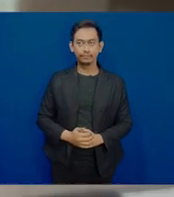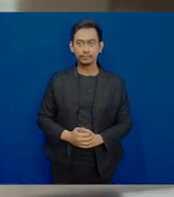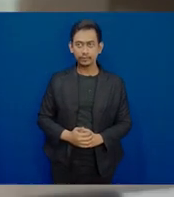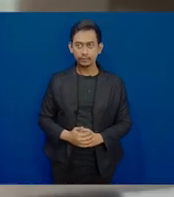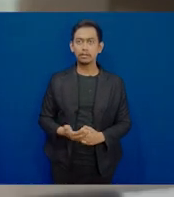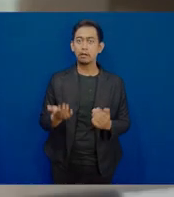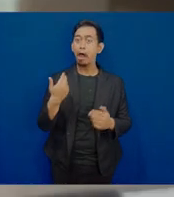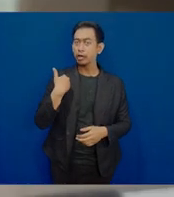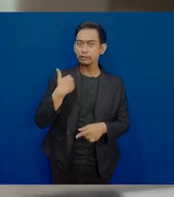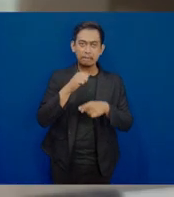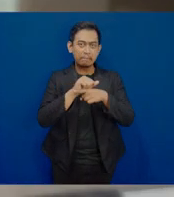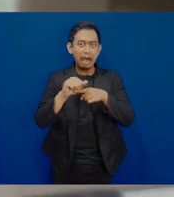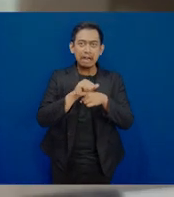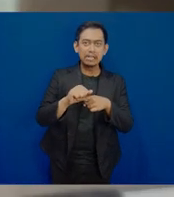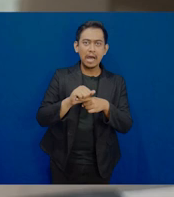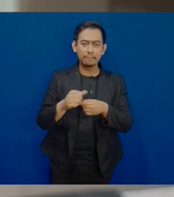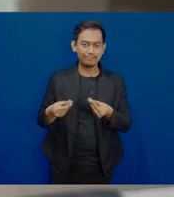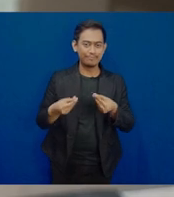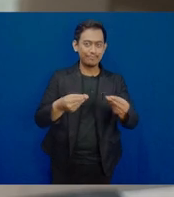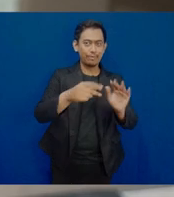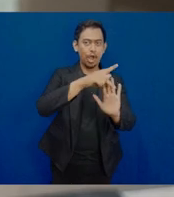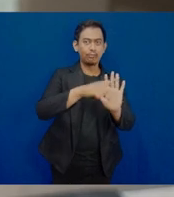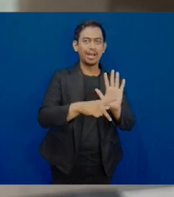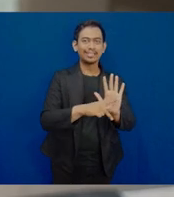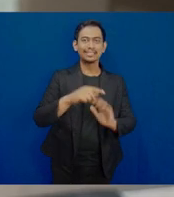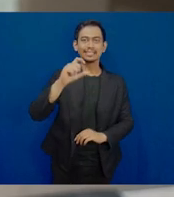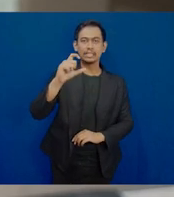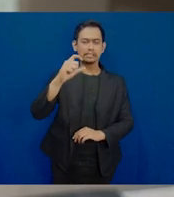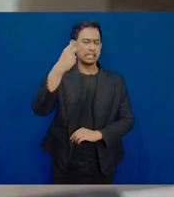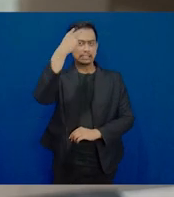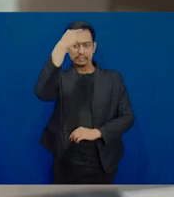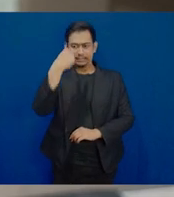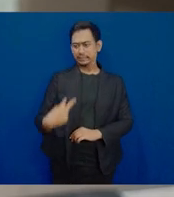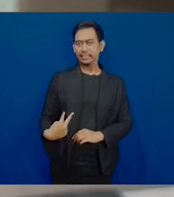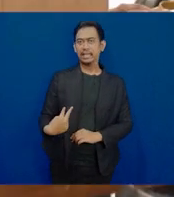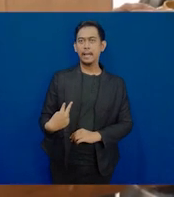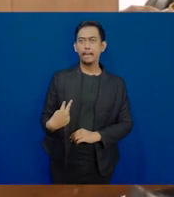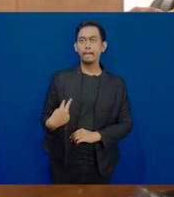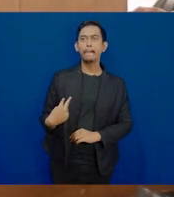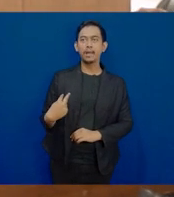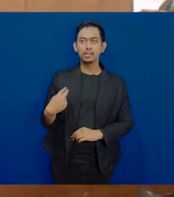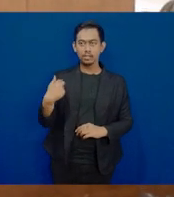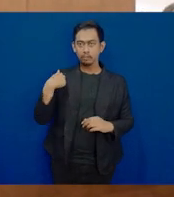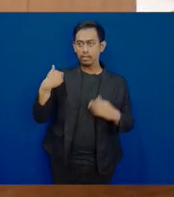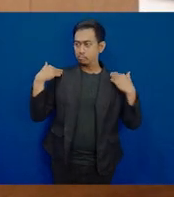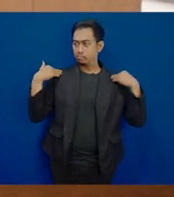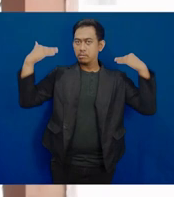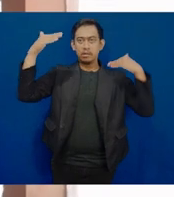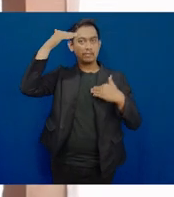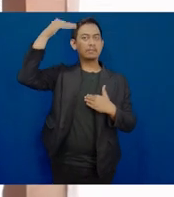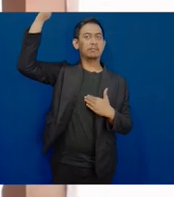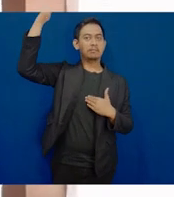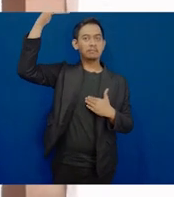Kita adakan pelatihan, kita berikan pelatihan cara mengukur tinggi badan,